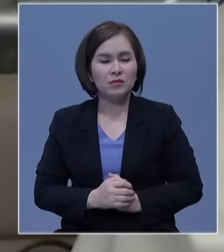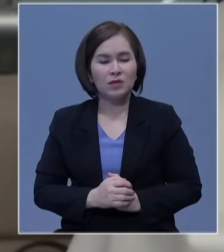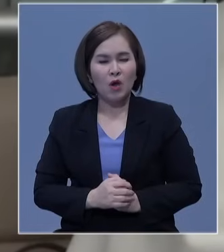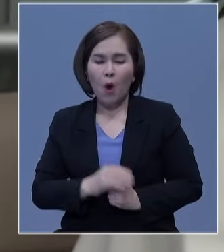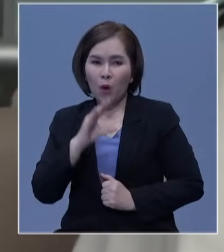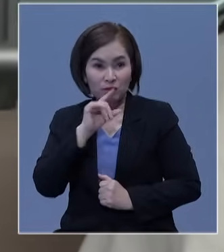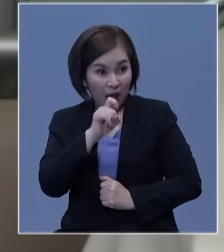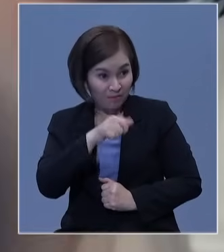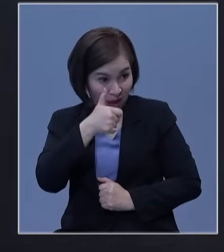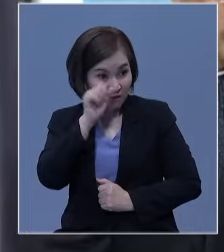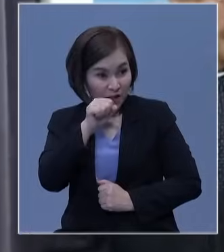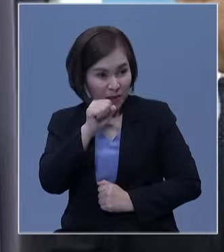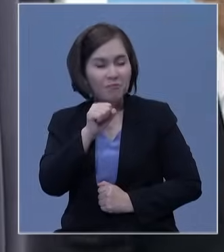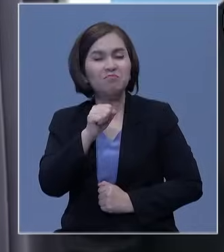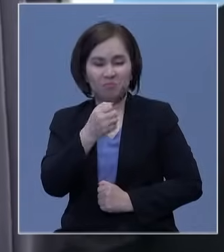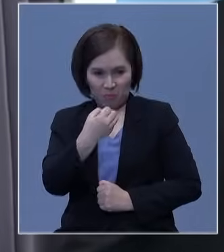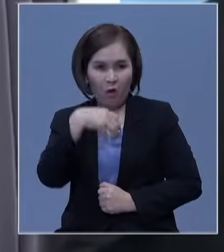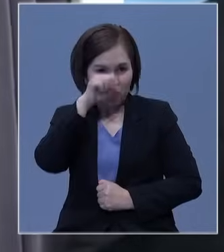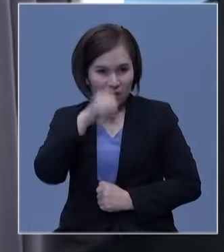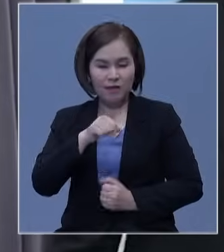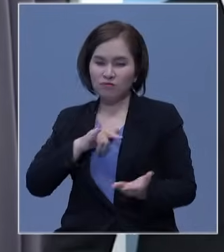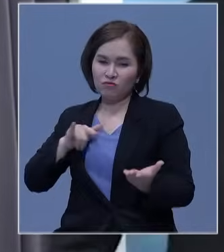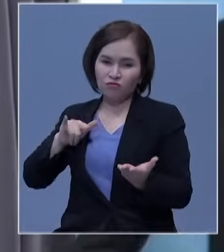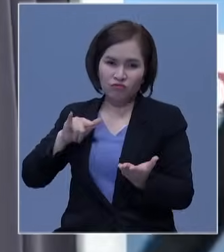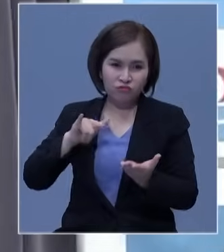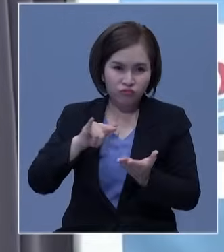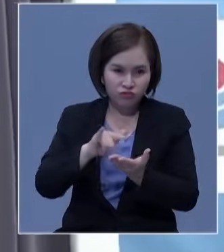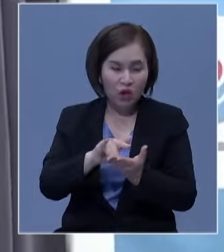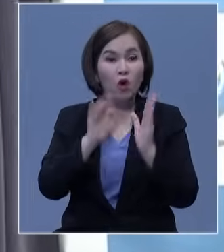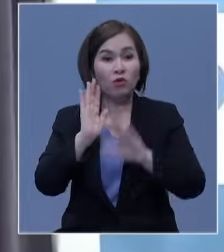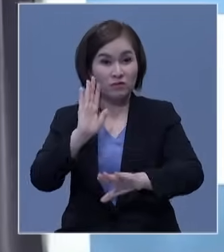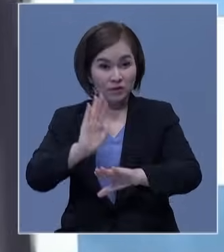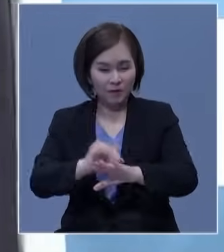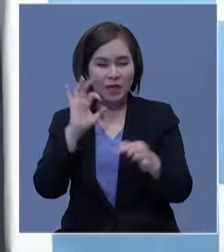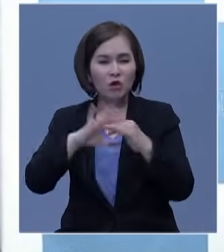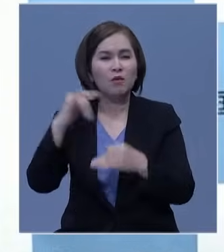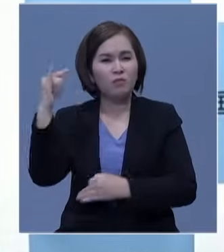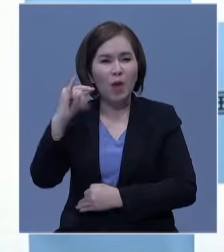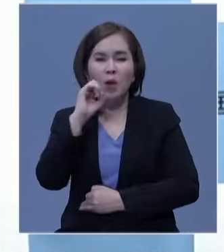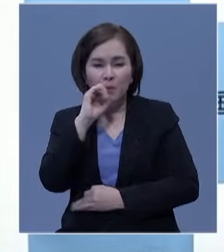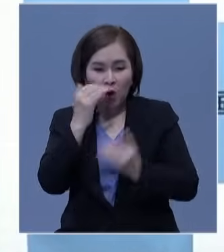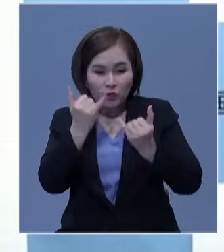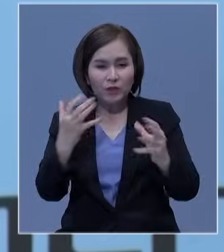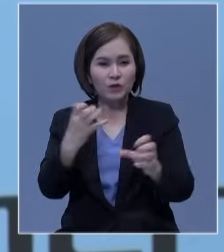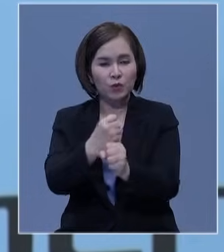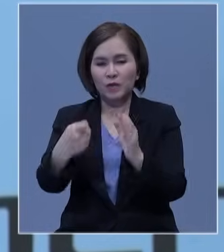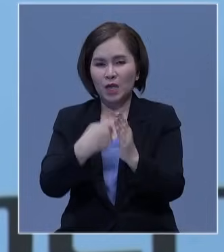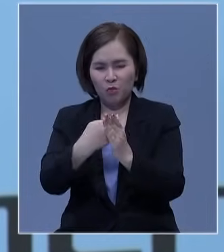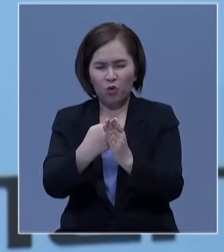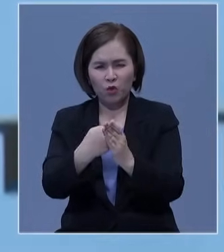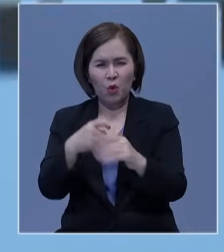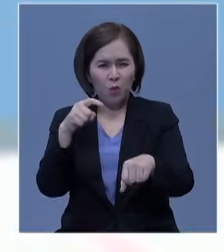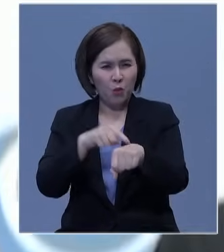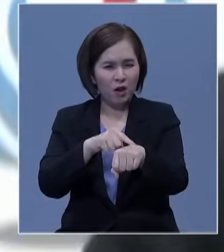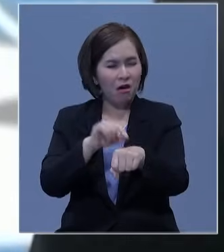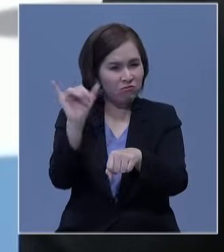นคำสั่งแล้วก่อนจะเริ่มทำการร่อนลงจอดนะครับโดยผู้เชี่ยวชาญระบุแบบนี้ครับว่ายังเร็วเกินไปที่จะสรุปหาสาเหตุและอุบัติ